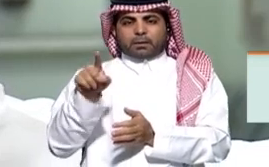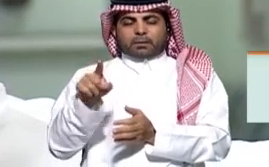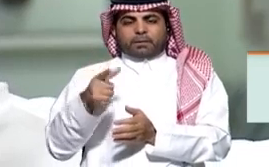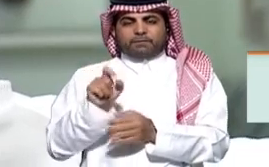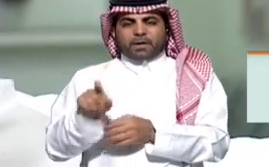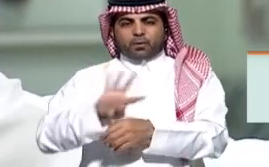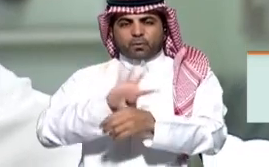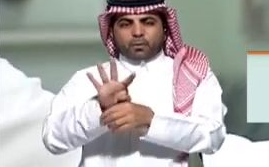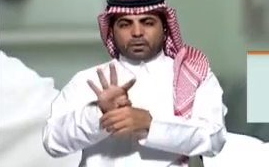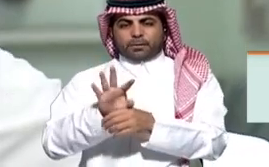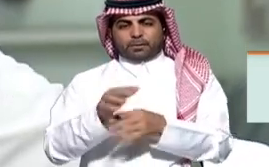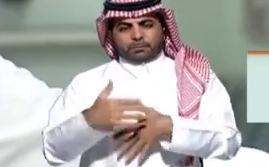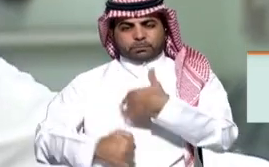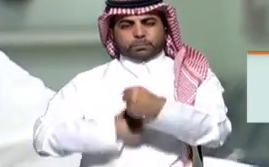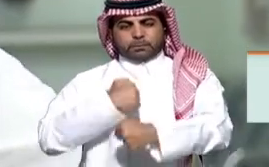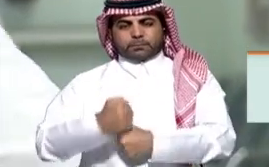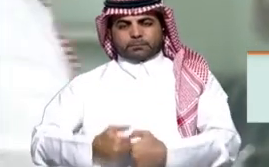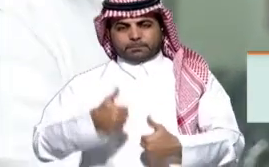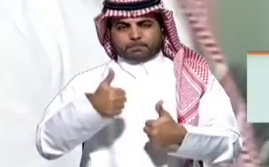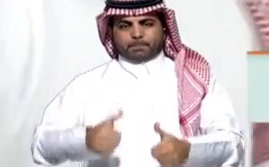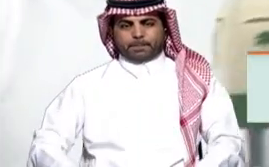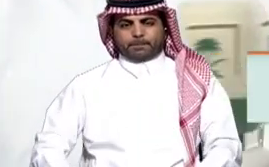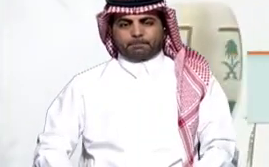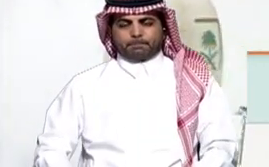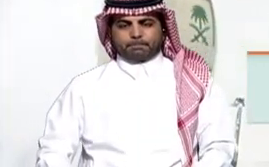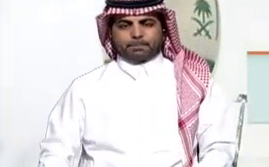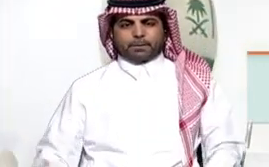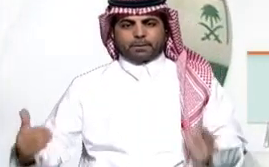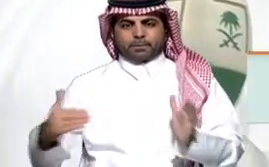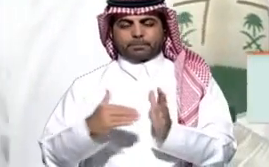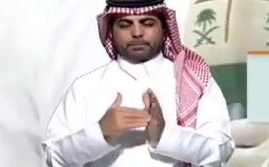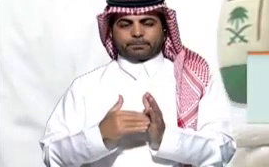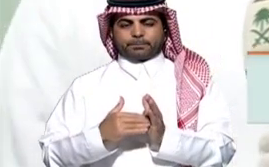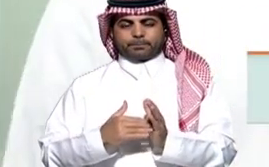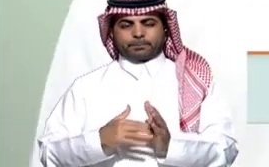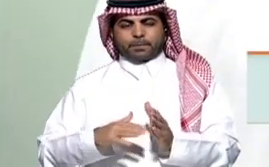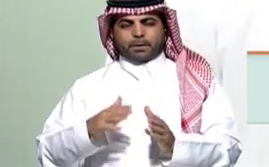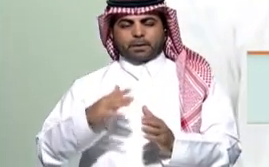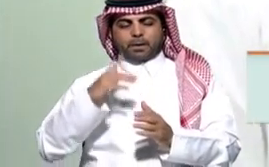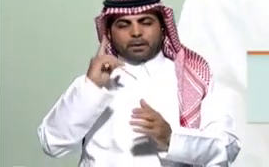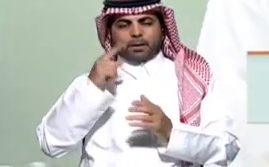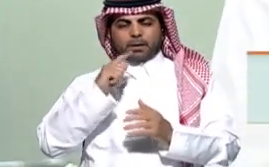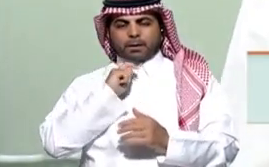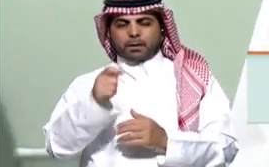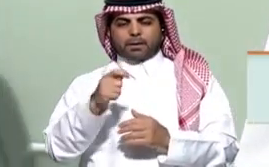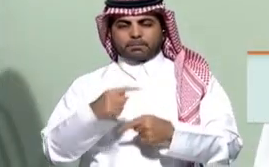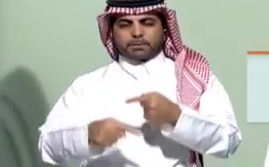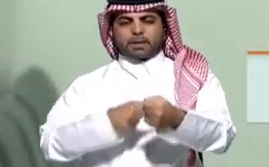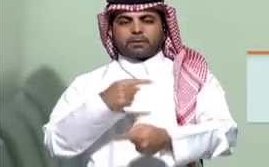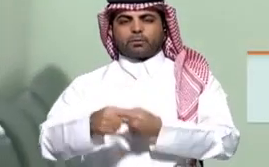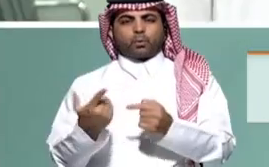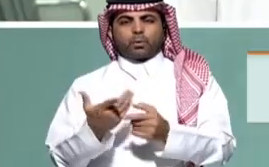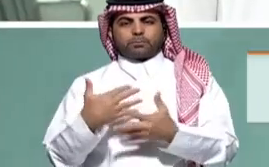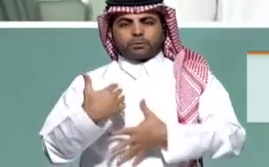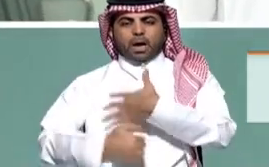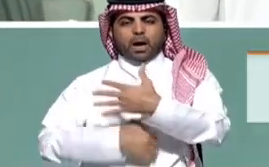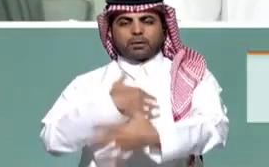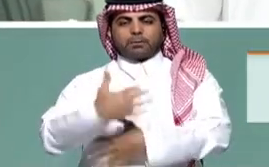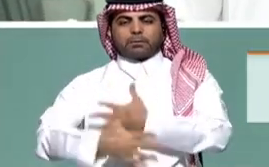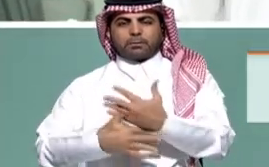فيروس كورونا الجديد. الله يعطيك العافية، شكرا. نعم زميل عبد الرحمن، أيضا امتدادا لهذه الجهود